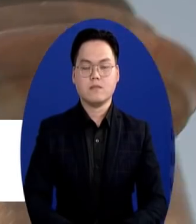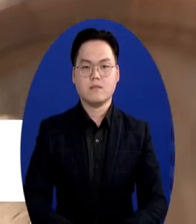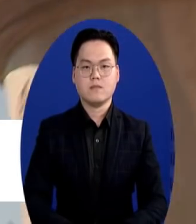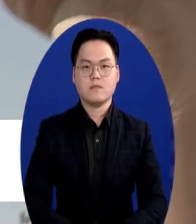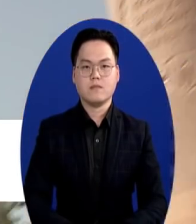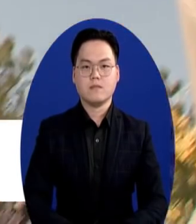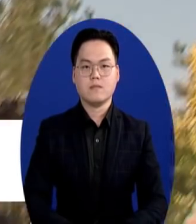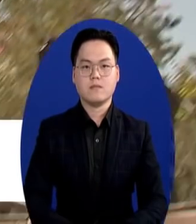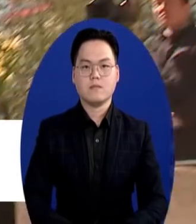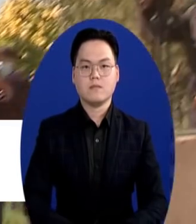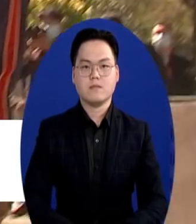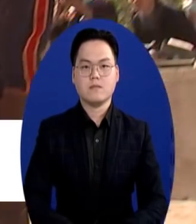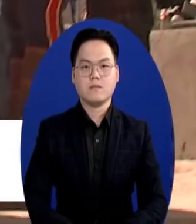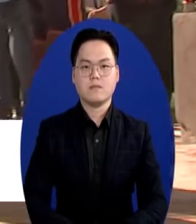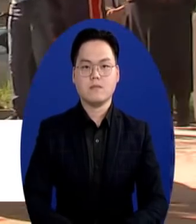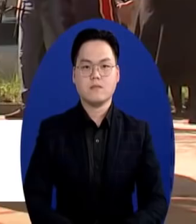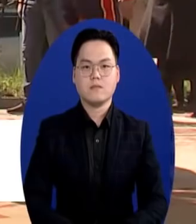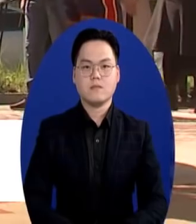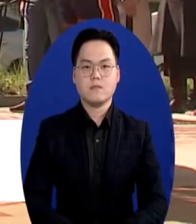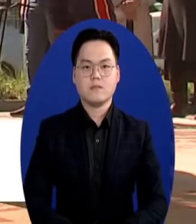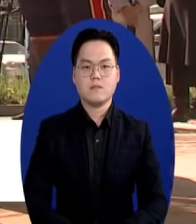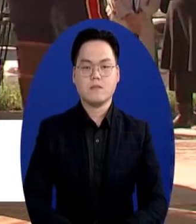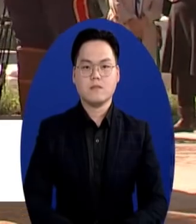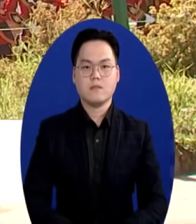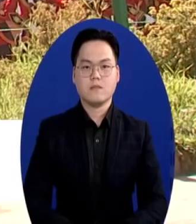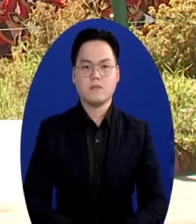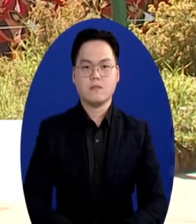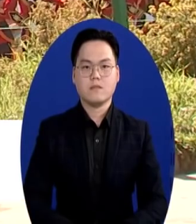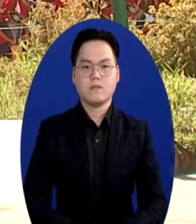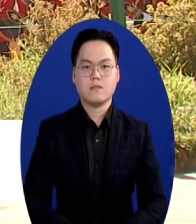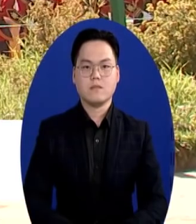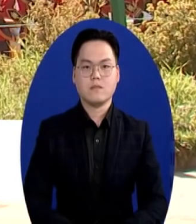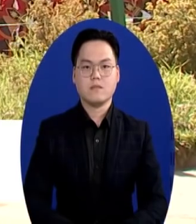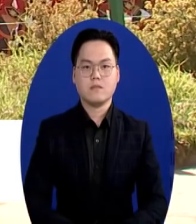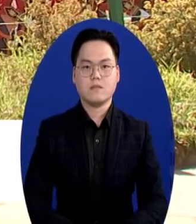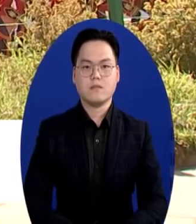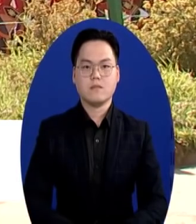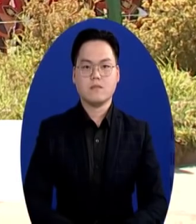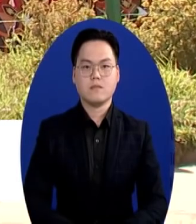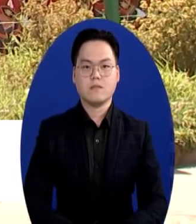Thank you.